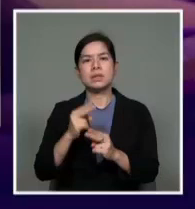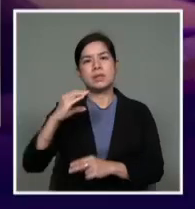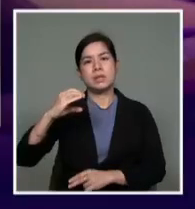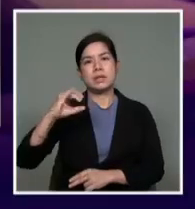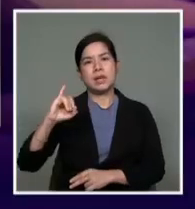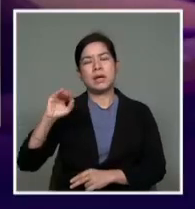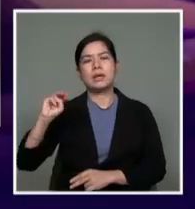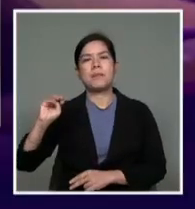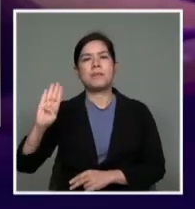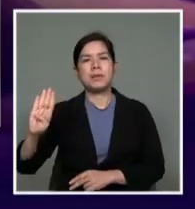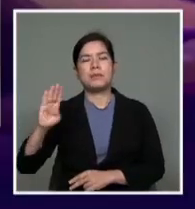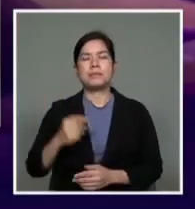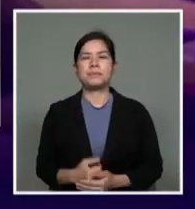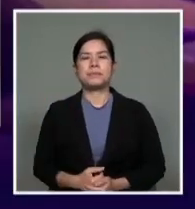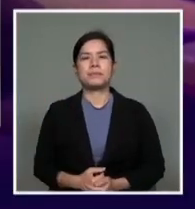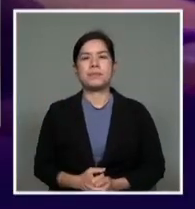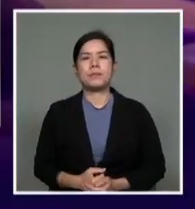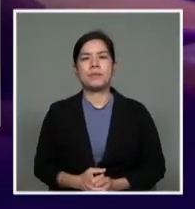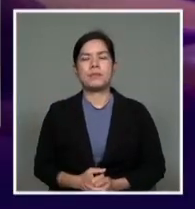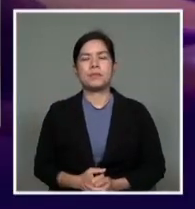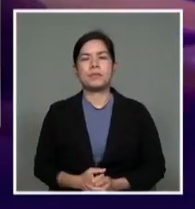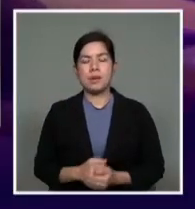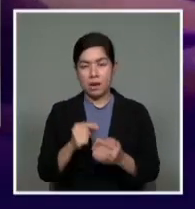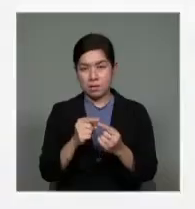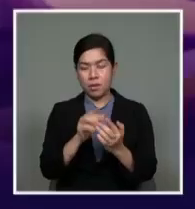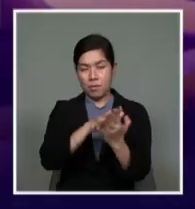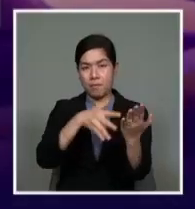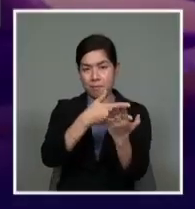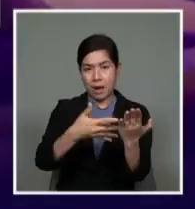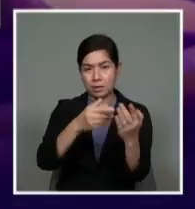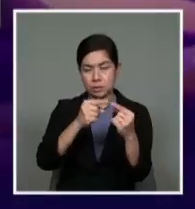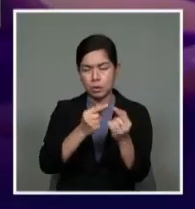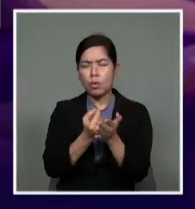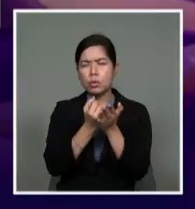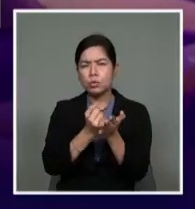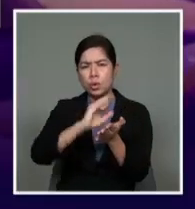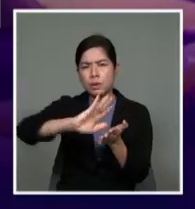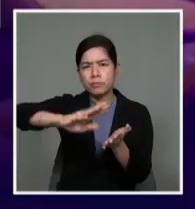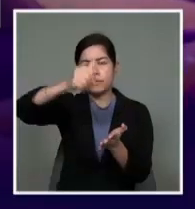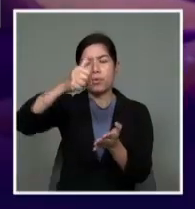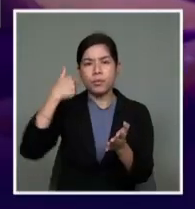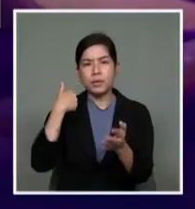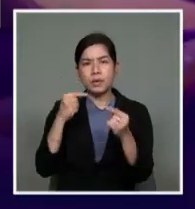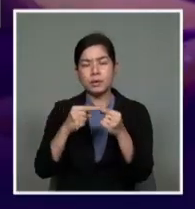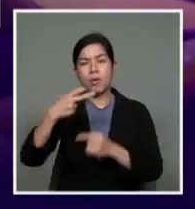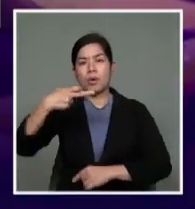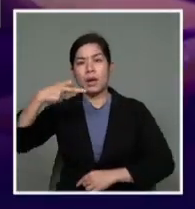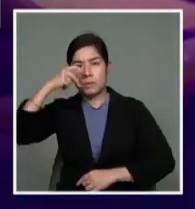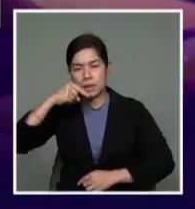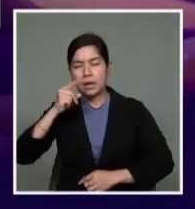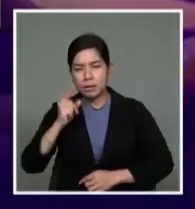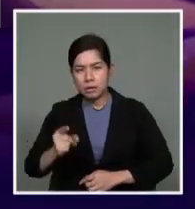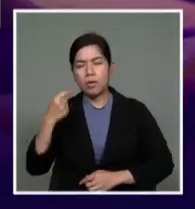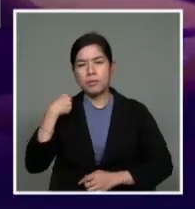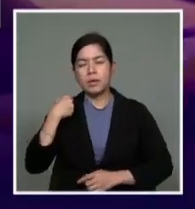ะคะโดยระหว่างฟื้นฟูกิจการการบินไทยเองก็จะต้องควบคุมค่าใช้จ่ายเพื่อรักษาค่าใช้